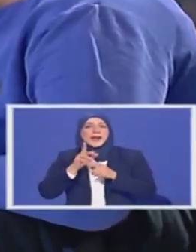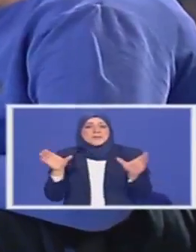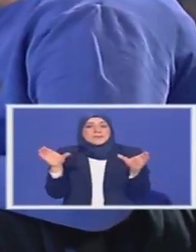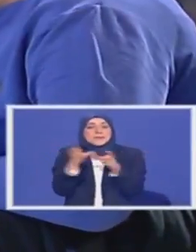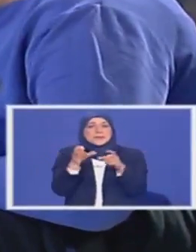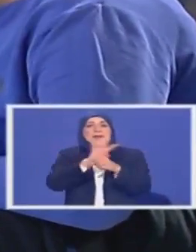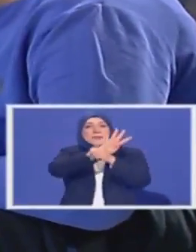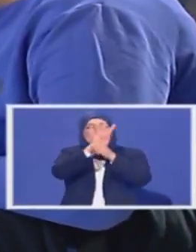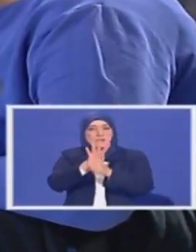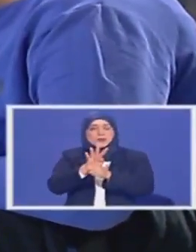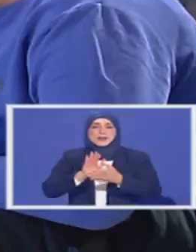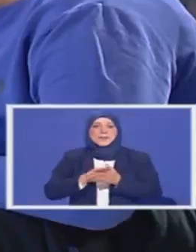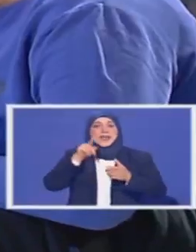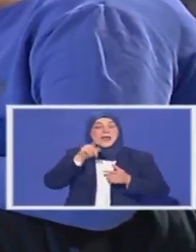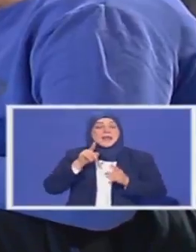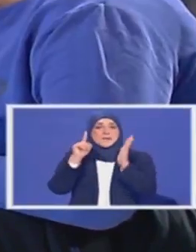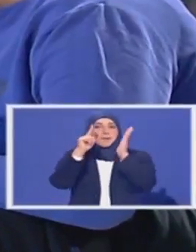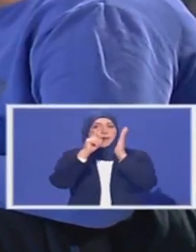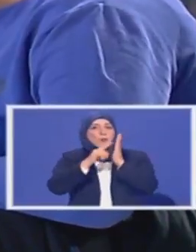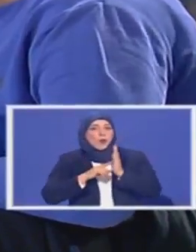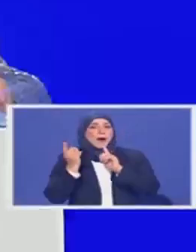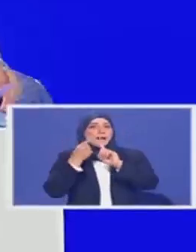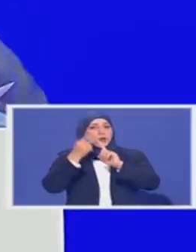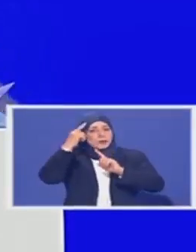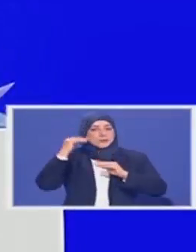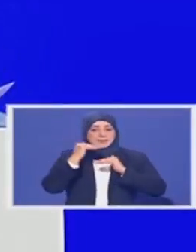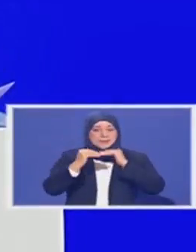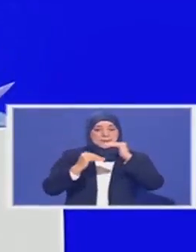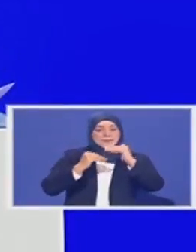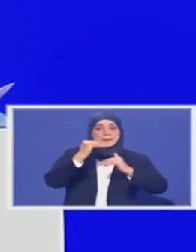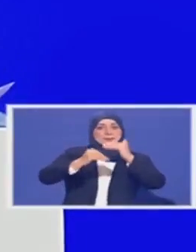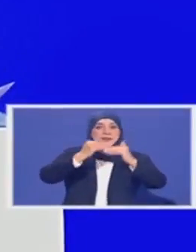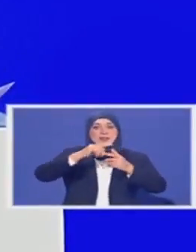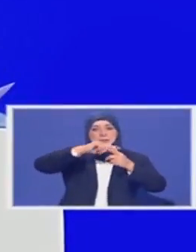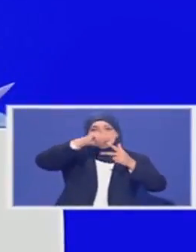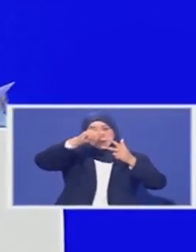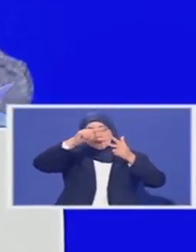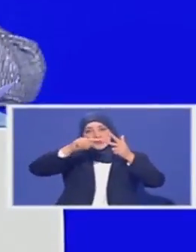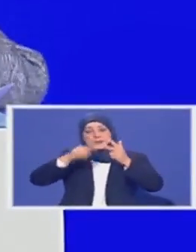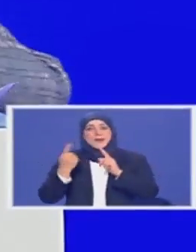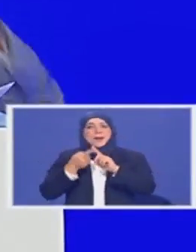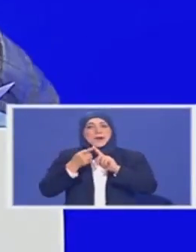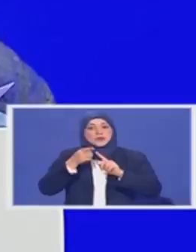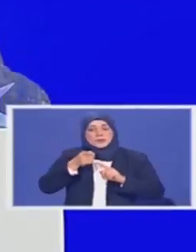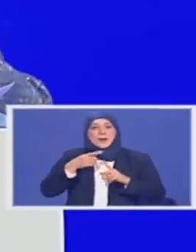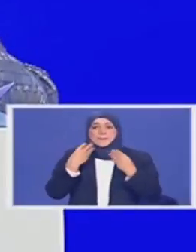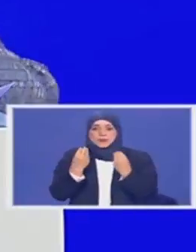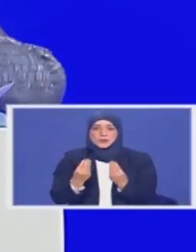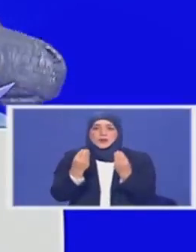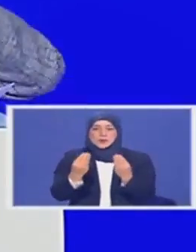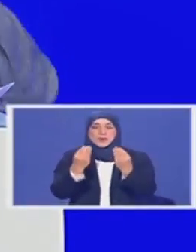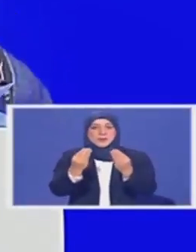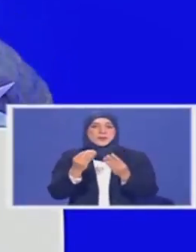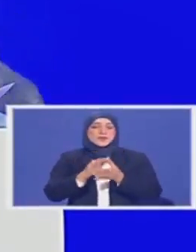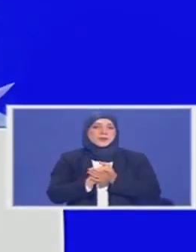هذا المبدأ هو قائم دونك على التدرج والمرحلية، يخلينا أنه بشوية بشوية